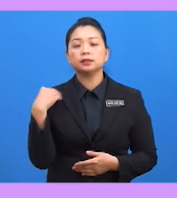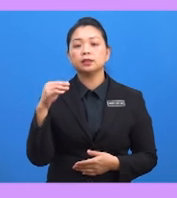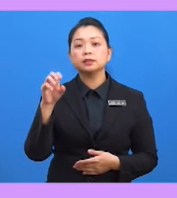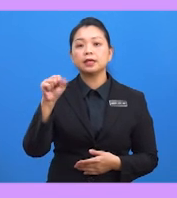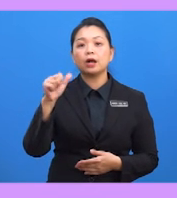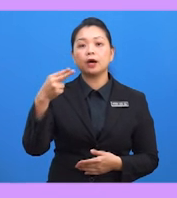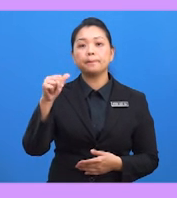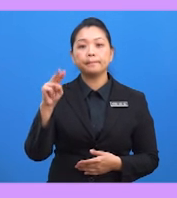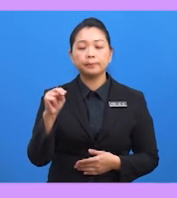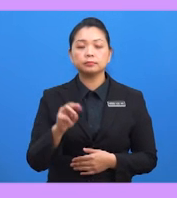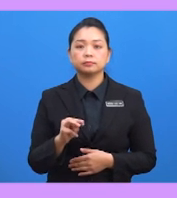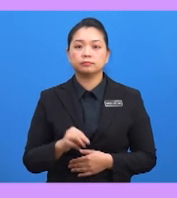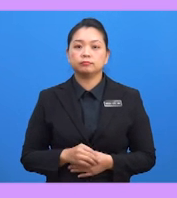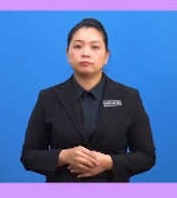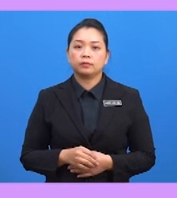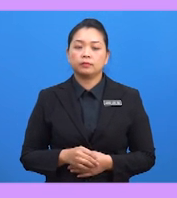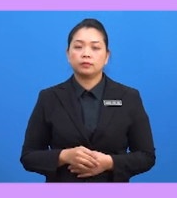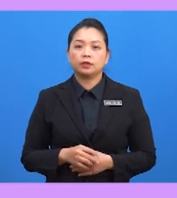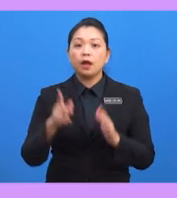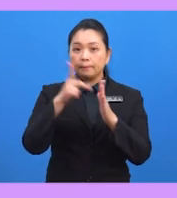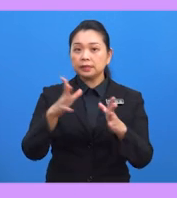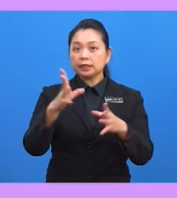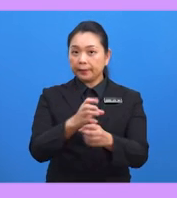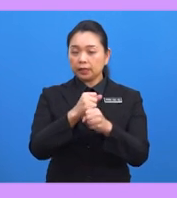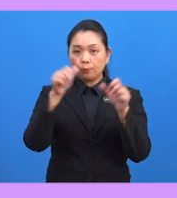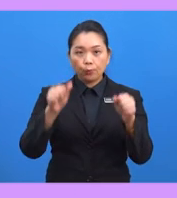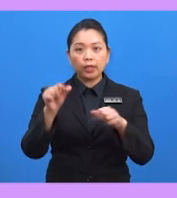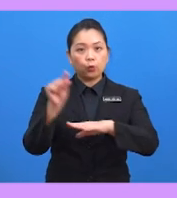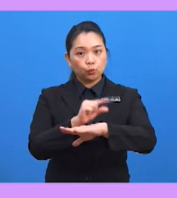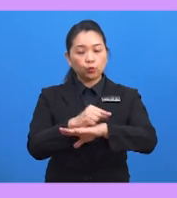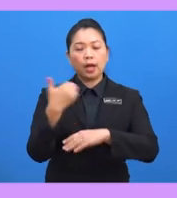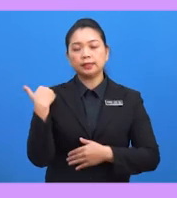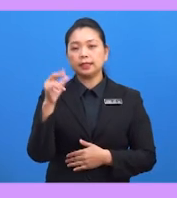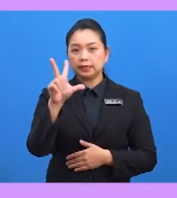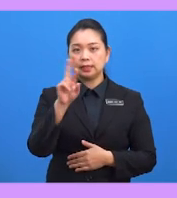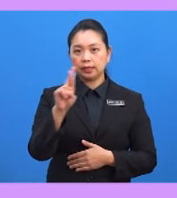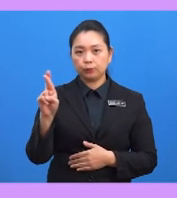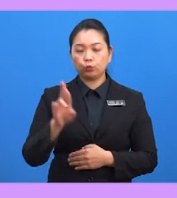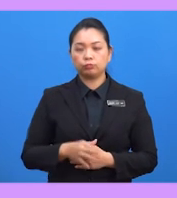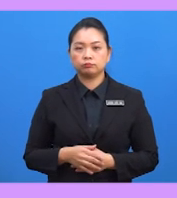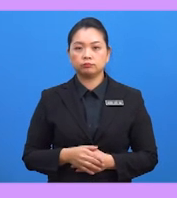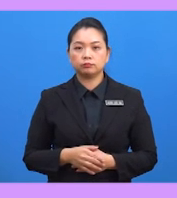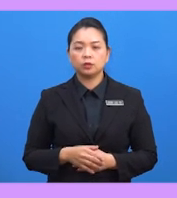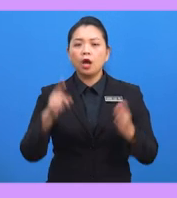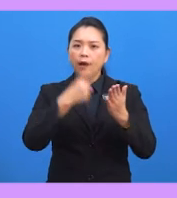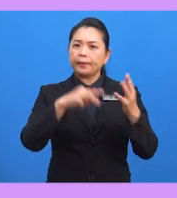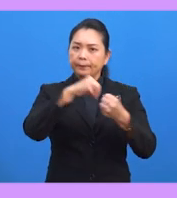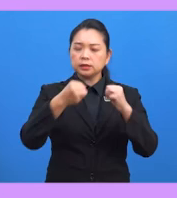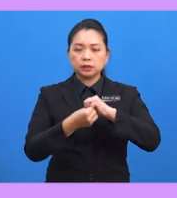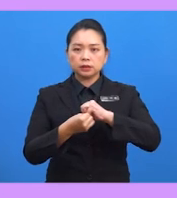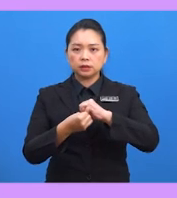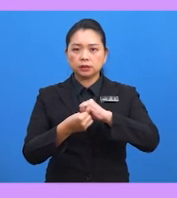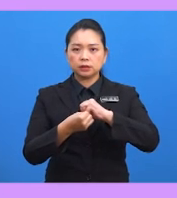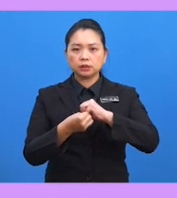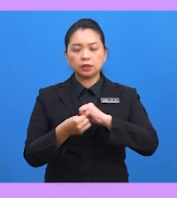RM100. Pendapatan boleh guna Encik Saiful adalah RM3,000. Apakah masalah yang dihadapi oleh